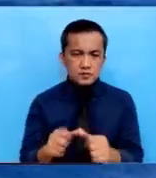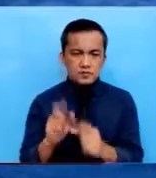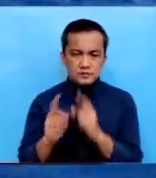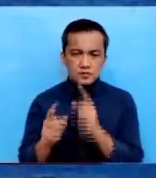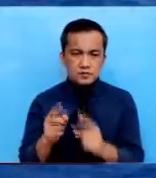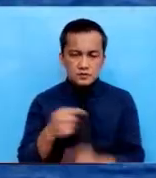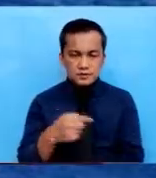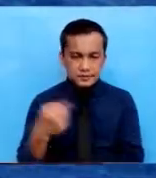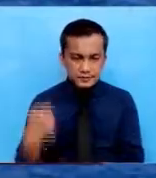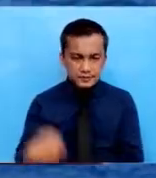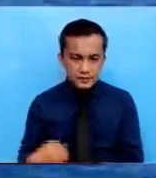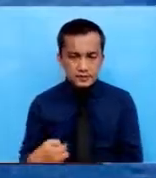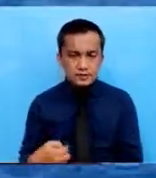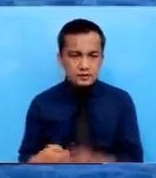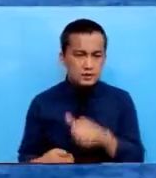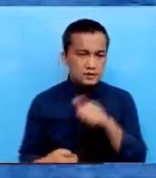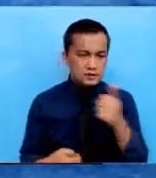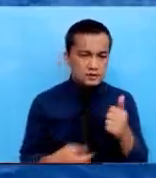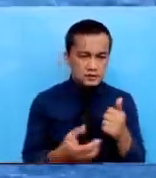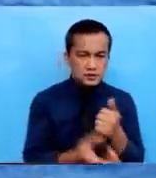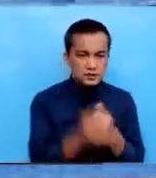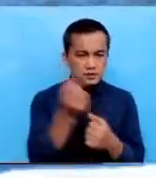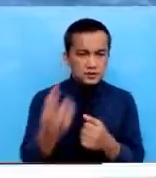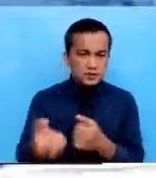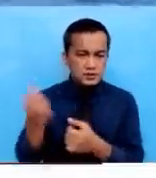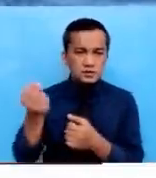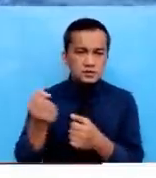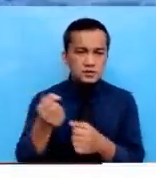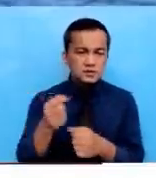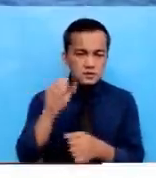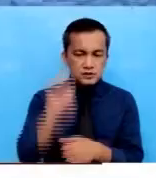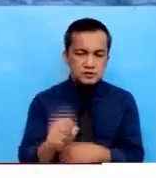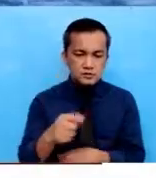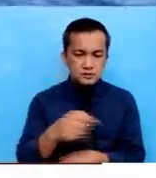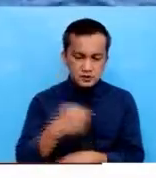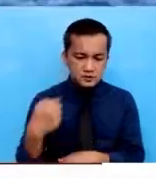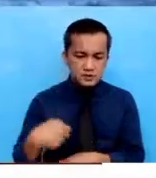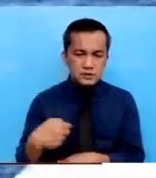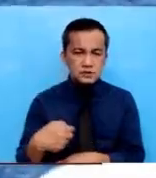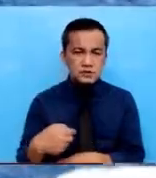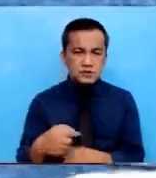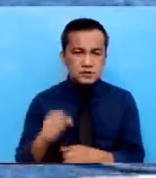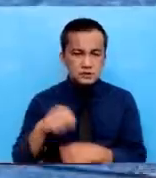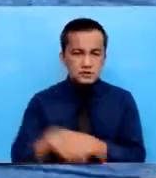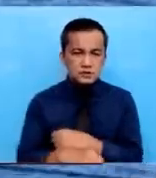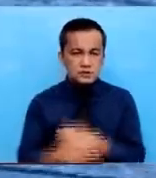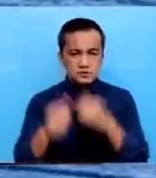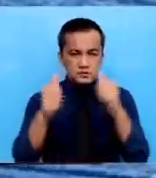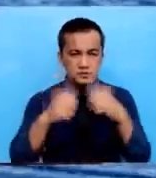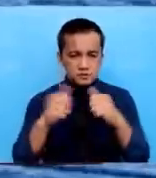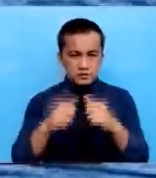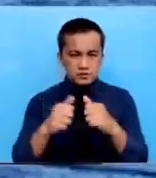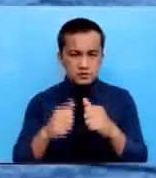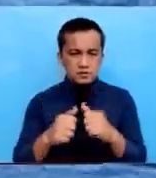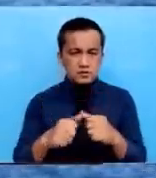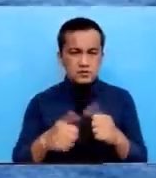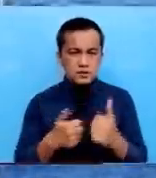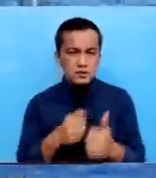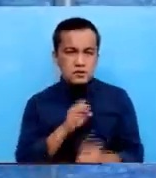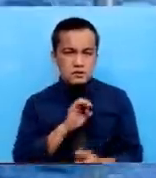China at sa iba pang claimant sa South China Sea. Ito ay para mapagkasunduan kung paano mapapakinabangan